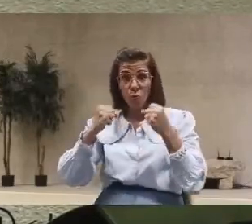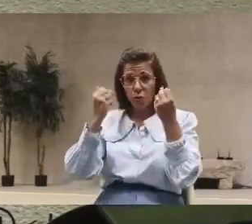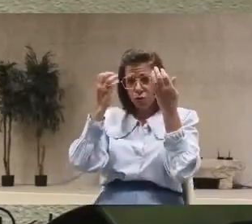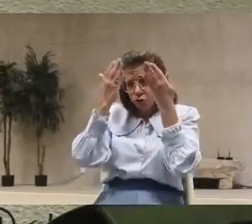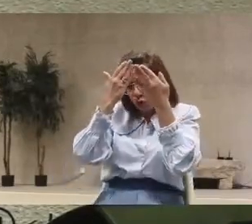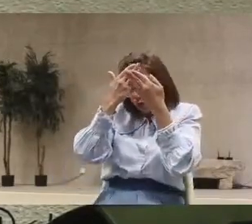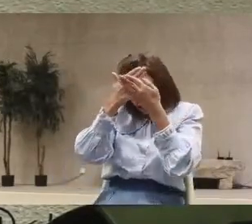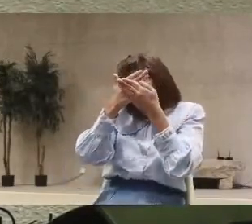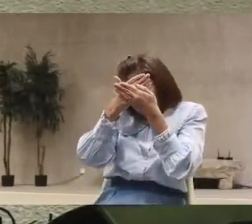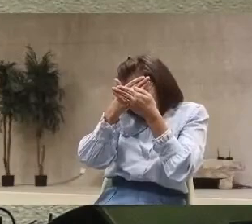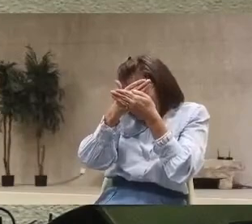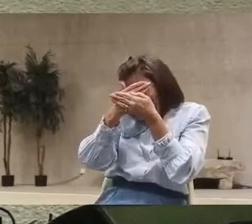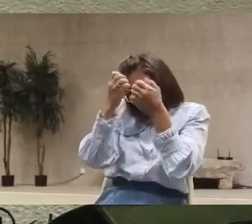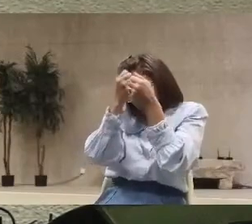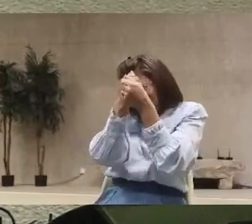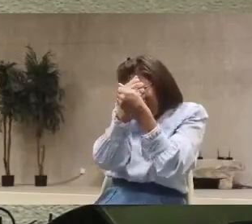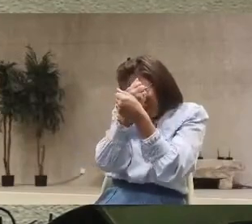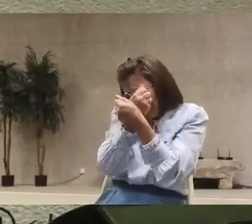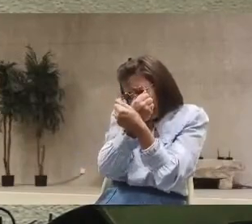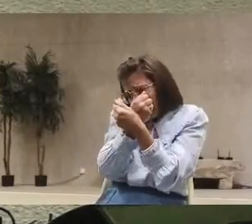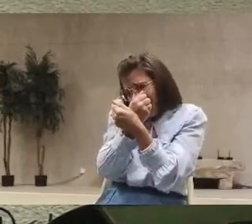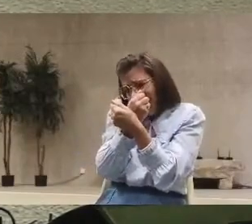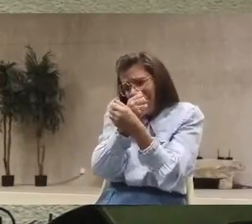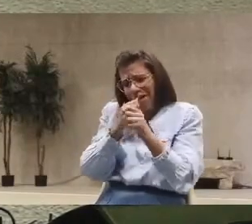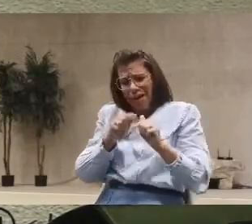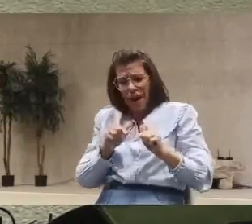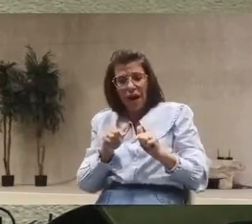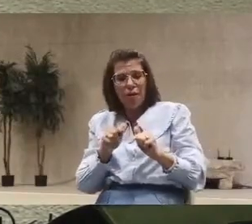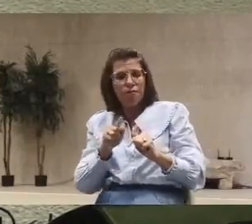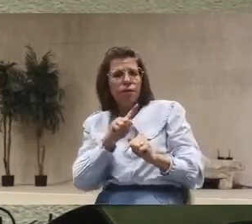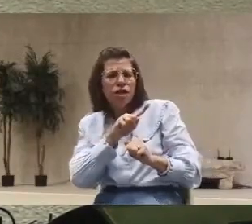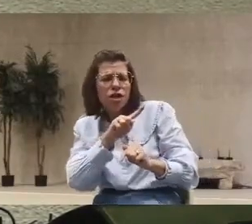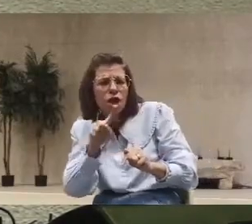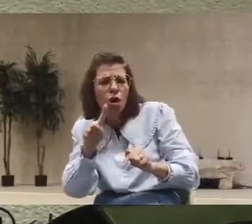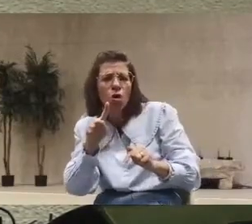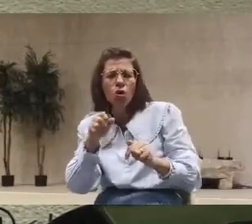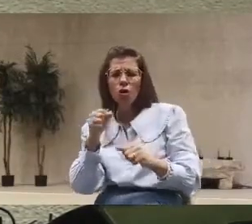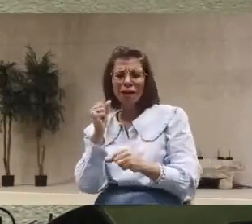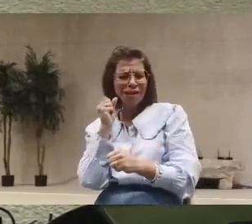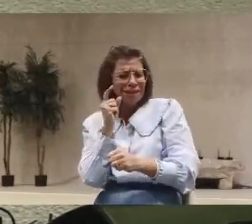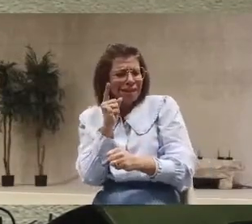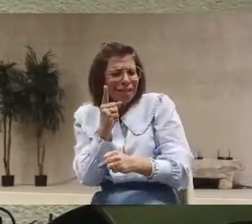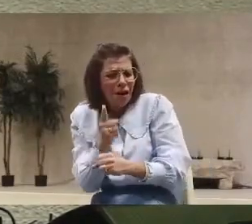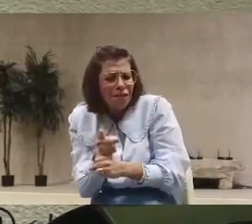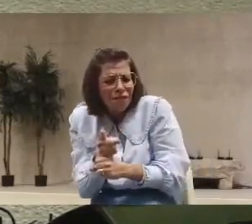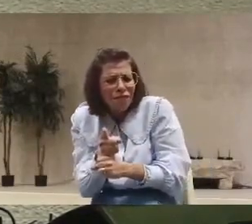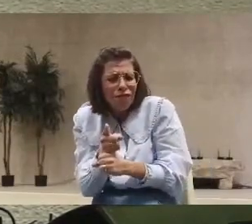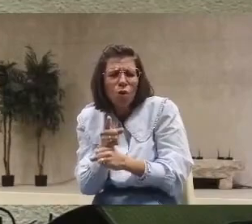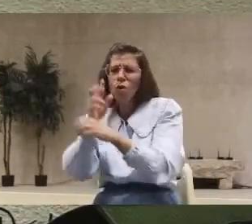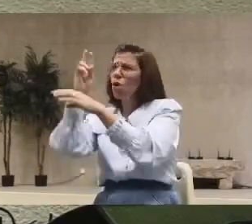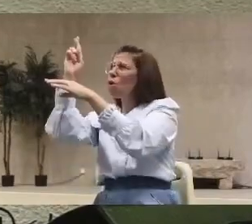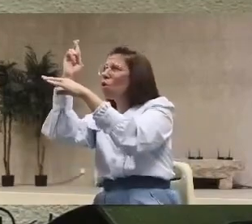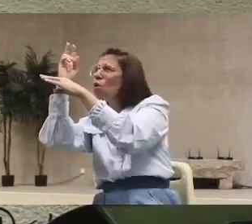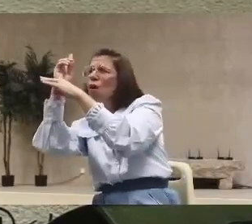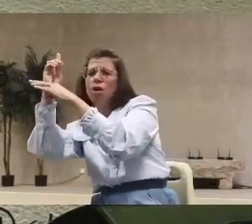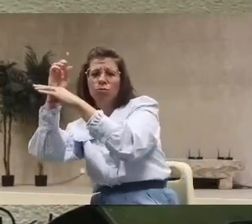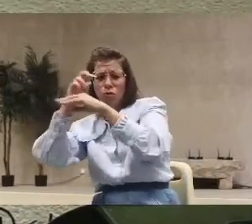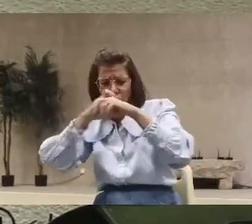au lieu de chercher véritablement le royaume de Dieu et de creuser et de creuser et de creuser encore